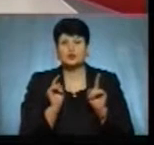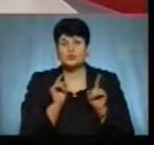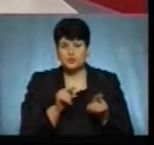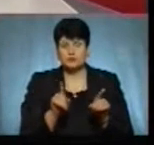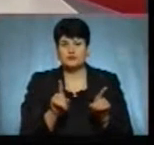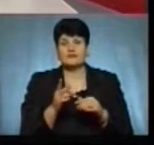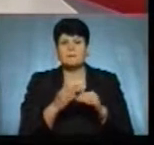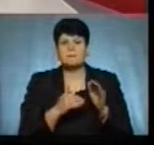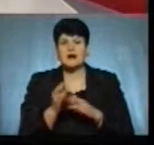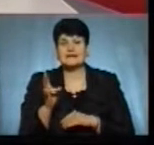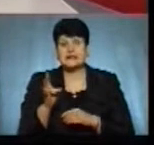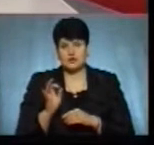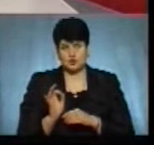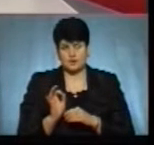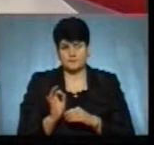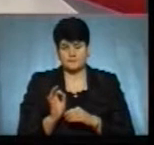він практично